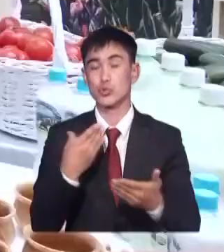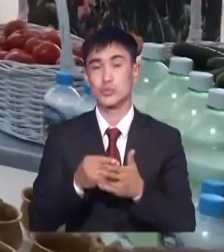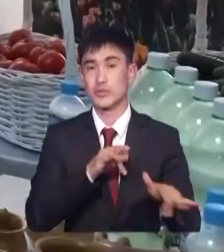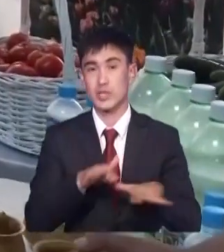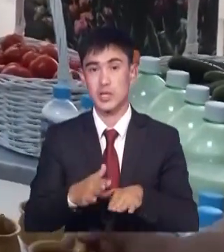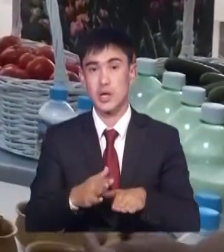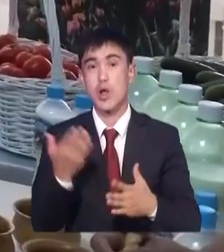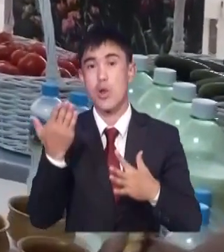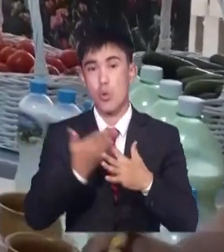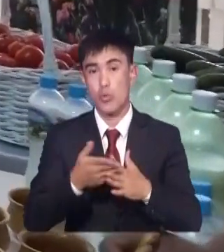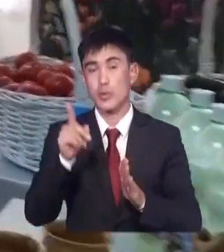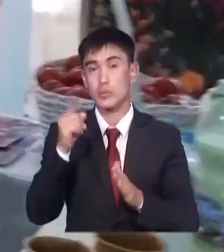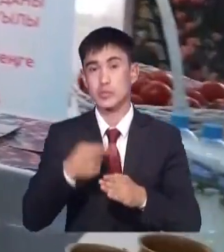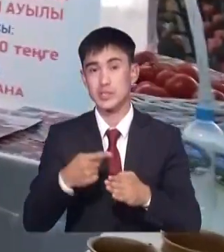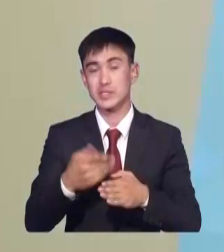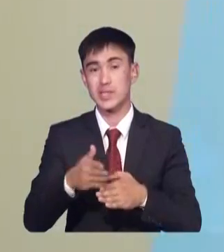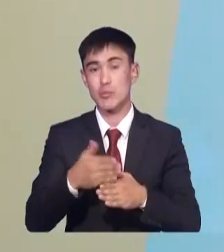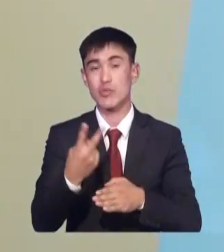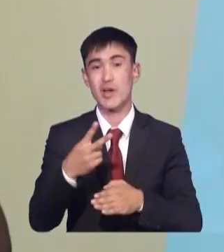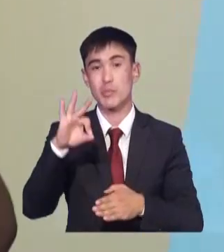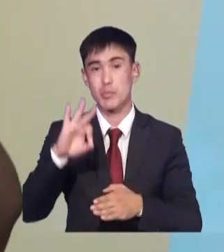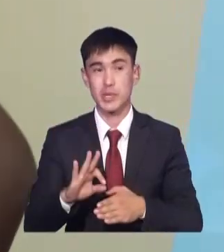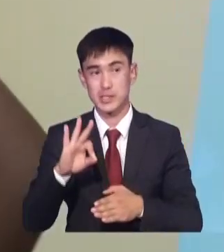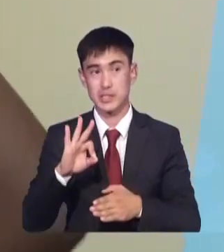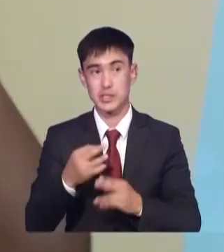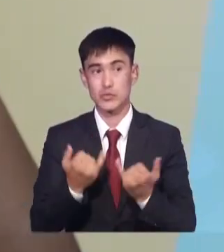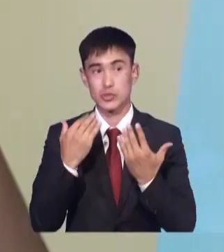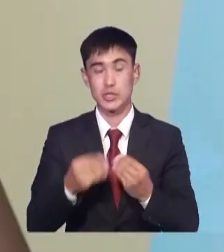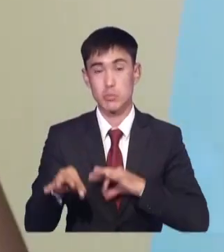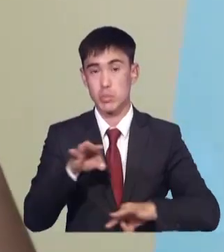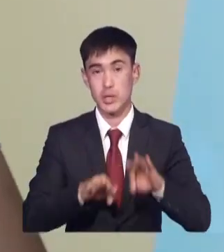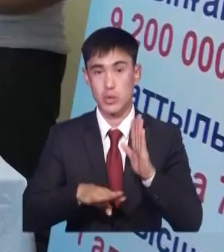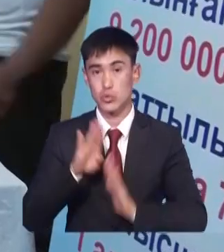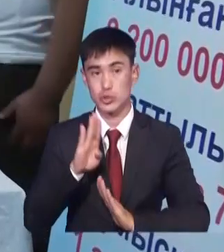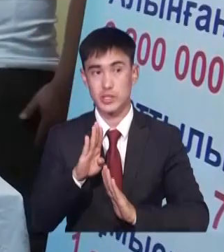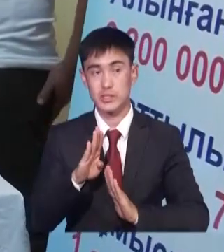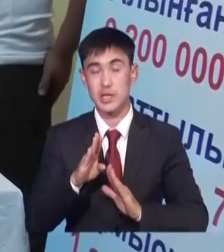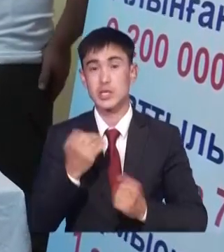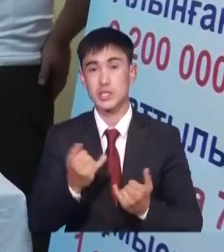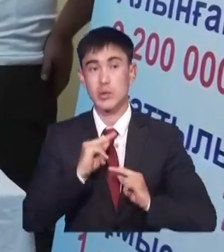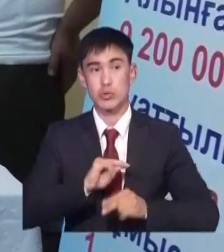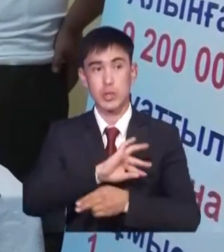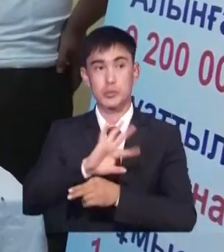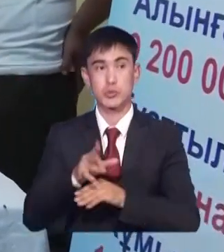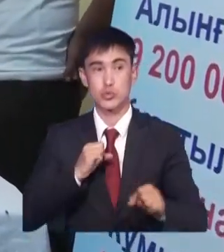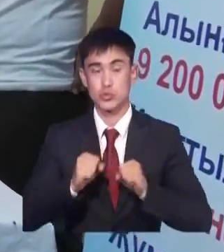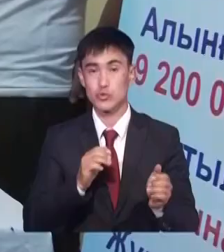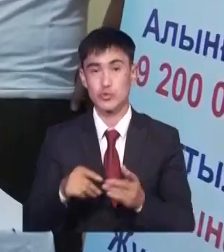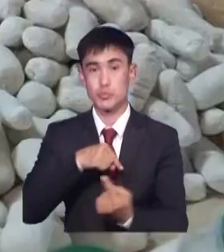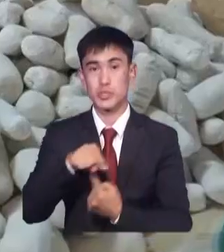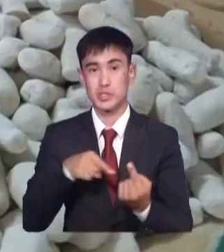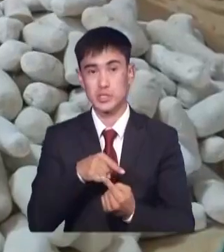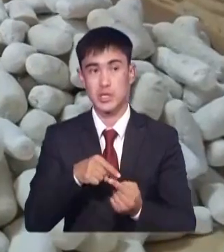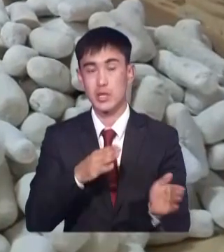дело благодаря льготному займу под 2,5%. На сегодняшний день проект совершенствуется и работает над обеспечением устойчивости бизнеса